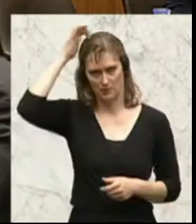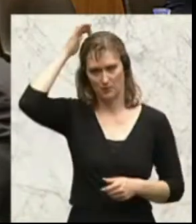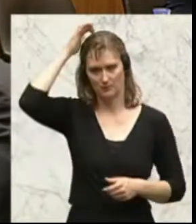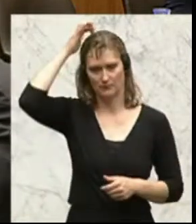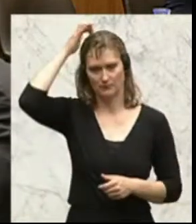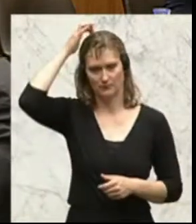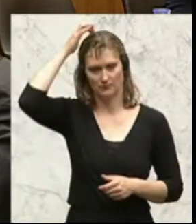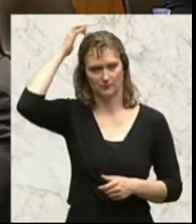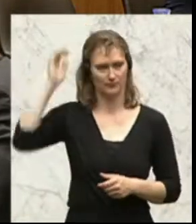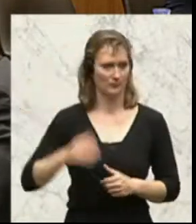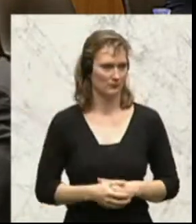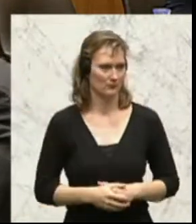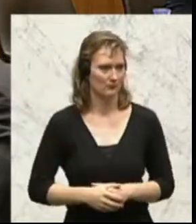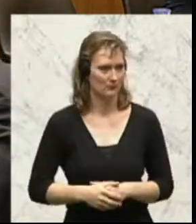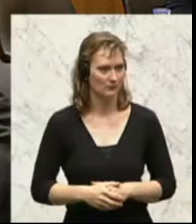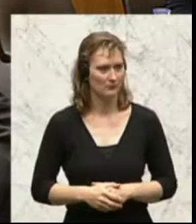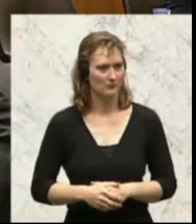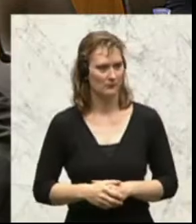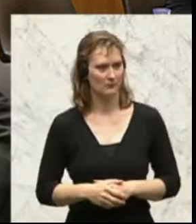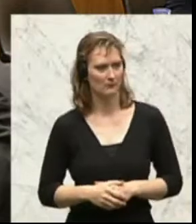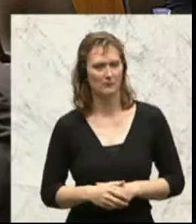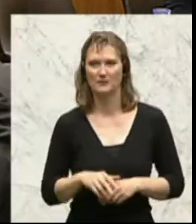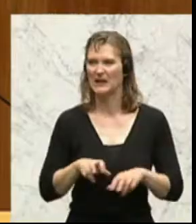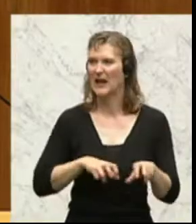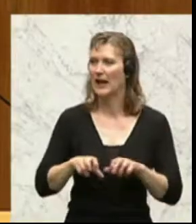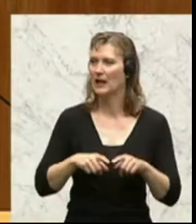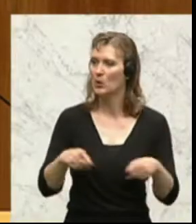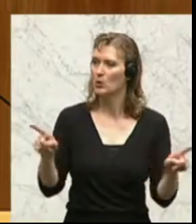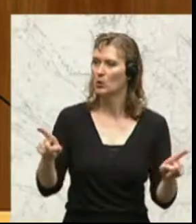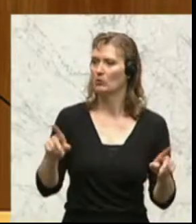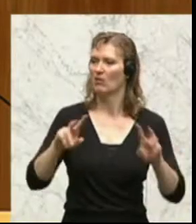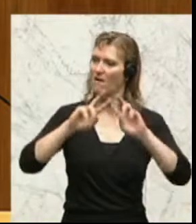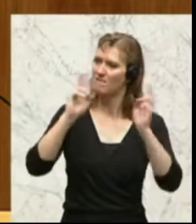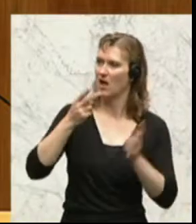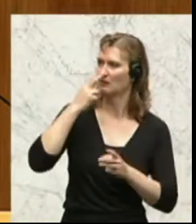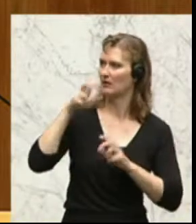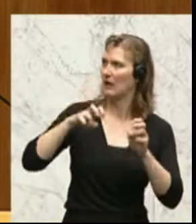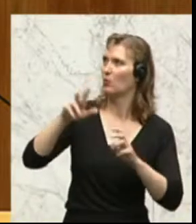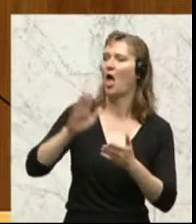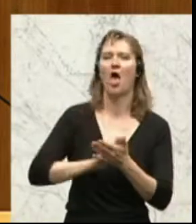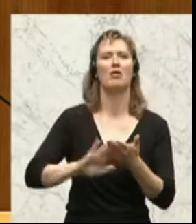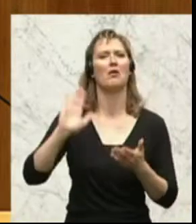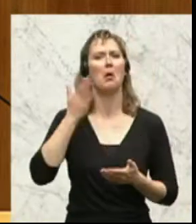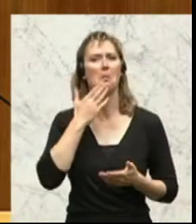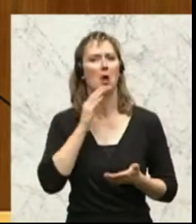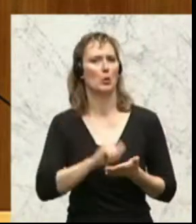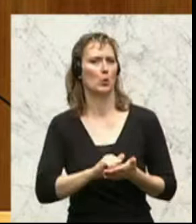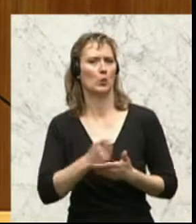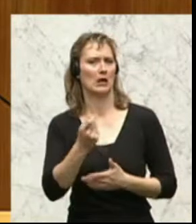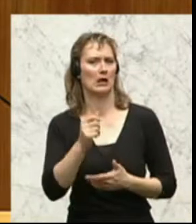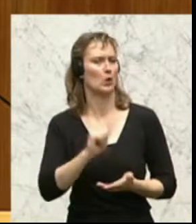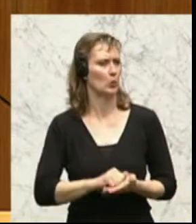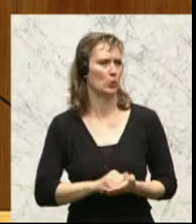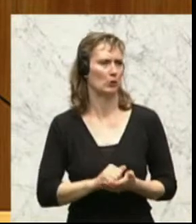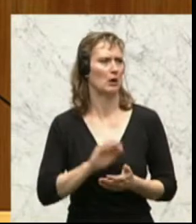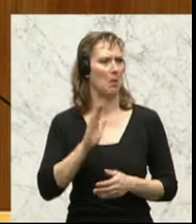Aber die Versuchung für die Regierenden dieser Welt, einfach Geld zu drucken, die ist natürlich sehr groß, weil